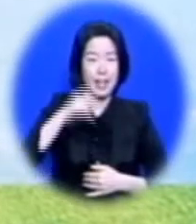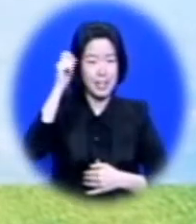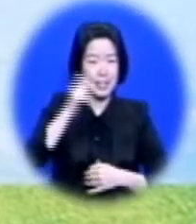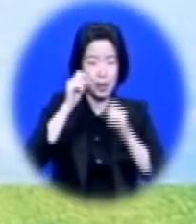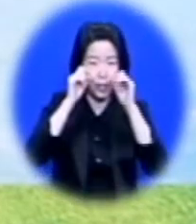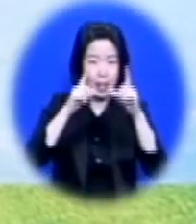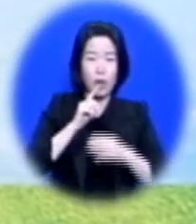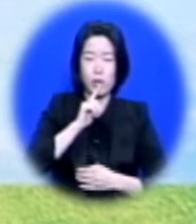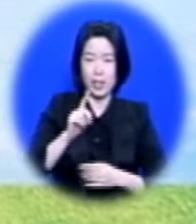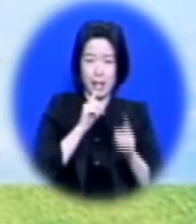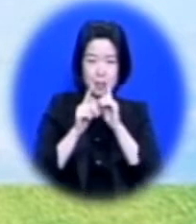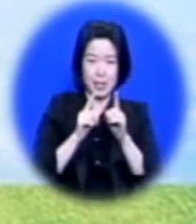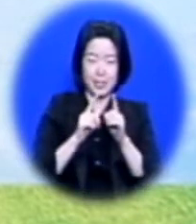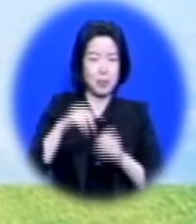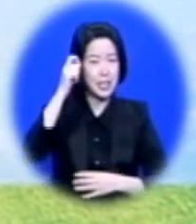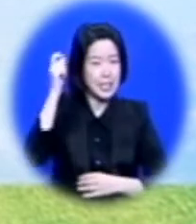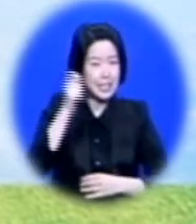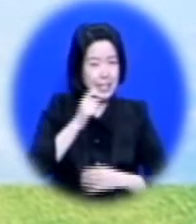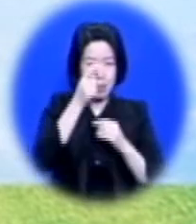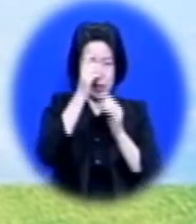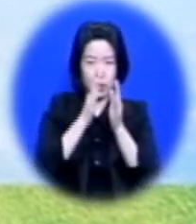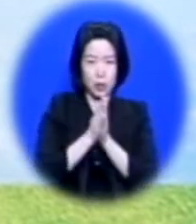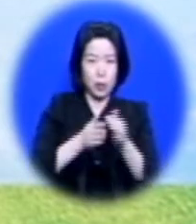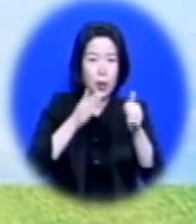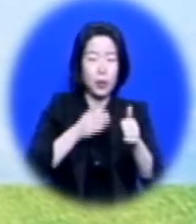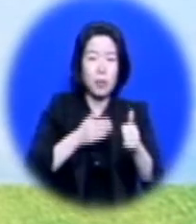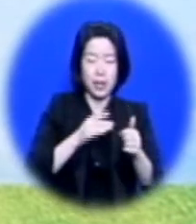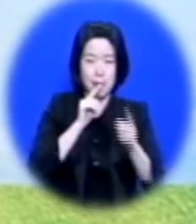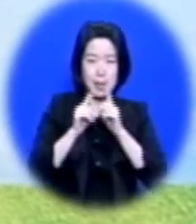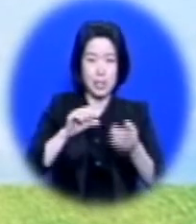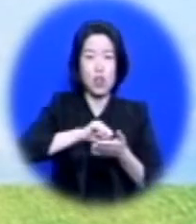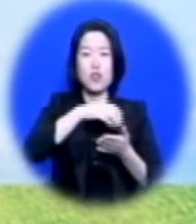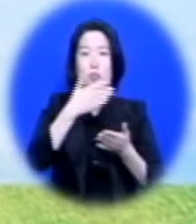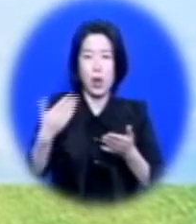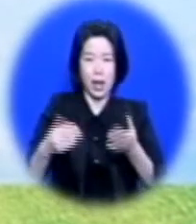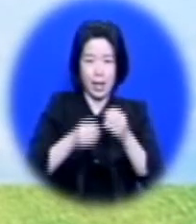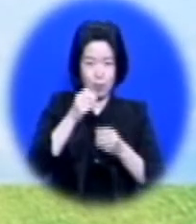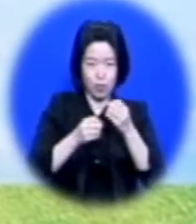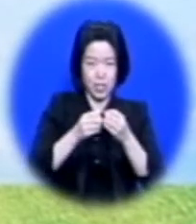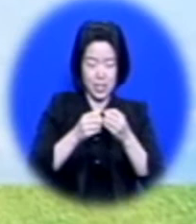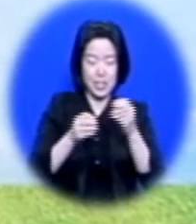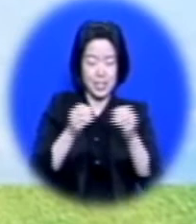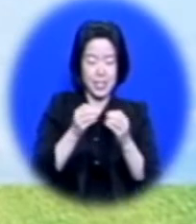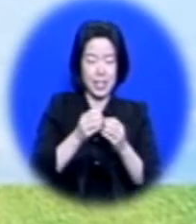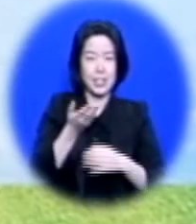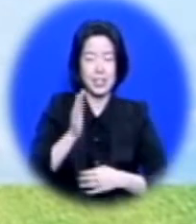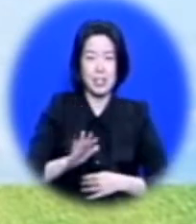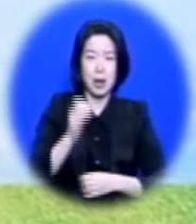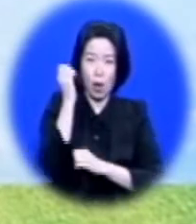말씀이 아 새벽기도 권면하는 말씀으로 유명한 구절 이긴 합니다만 원래 이